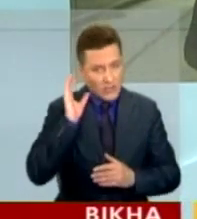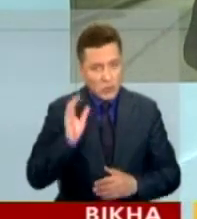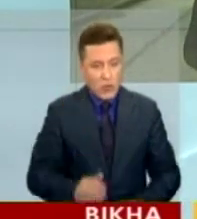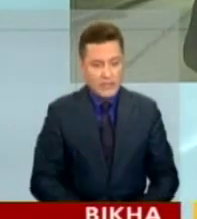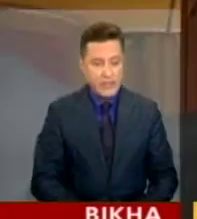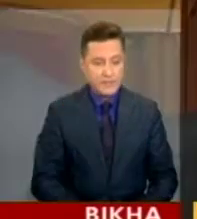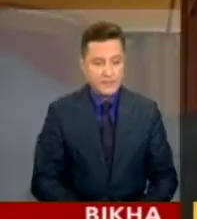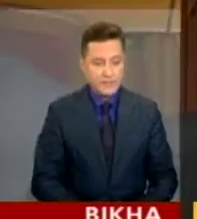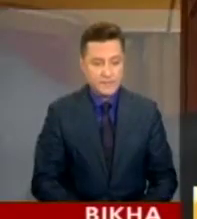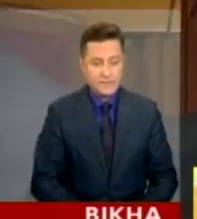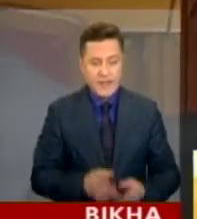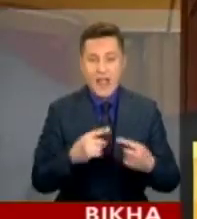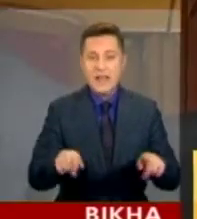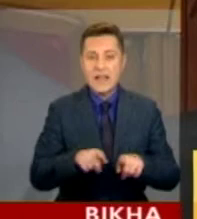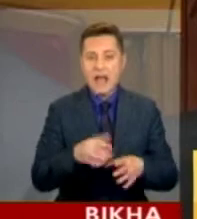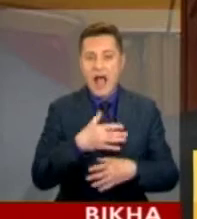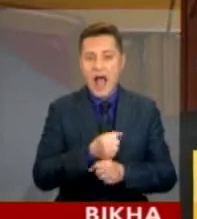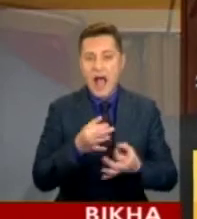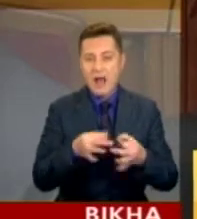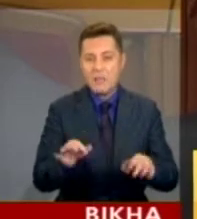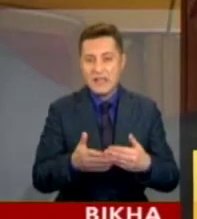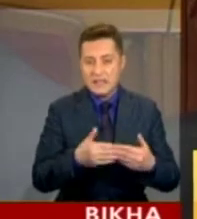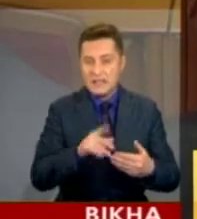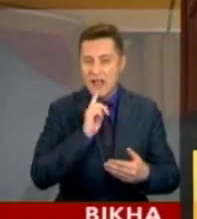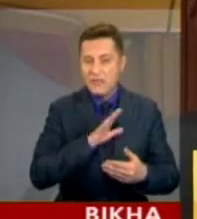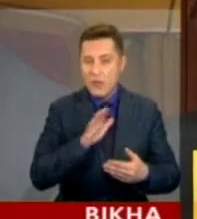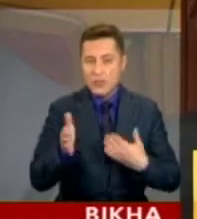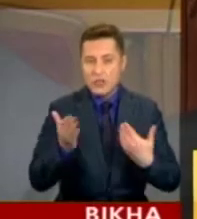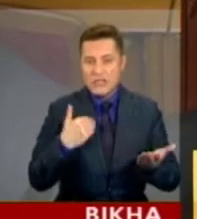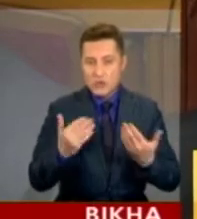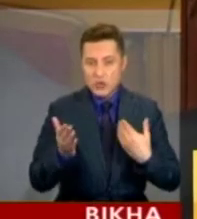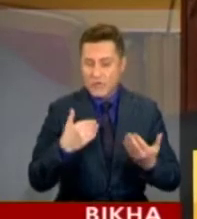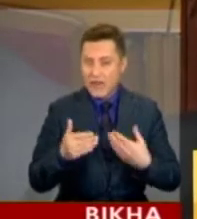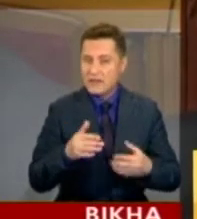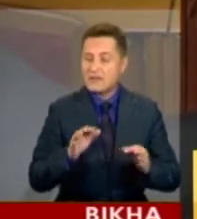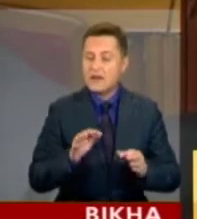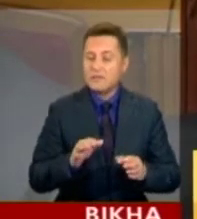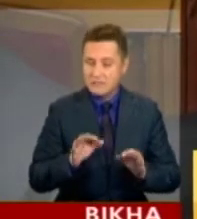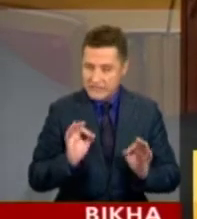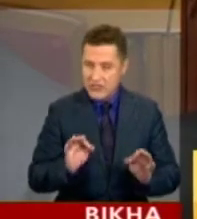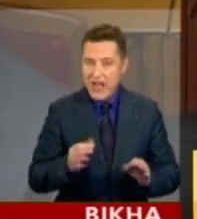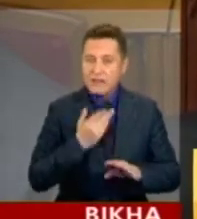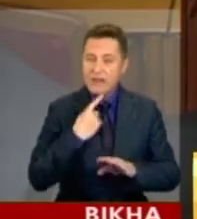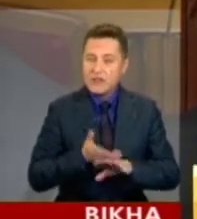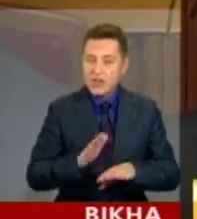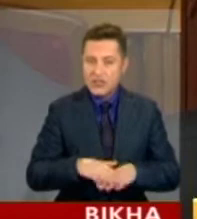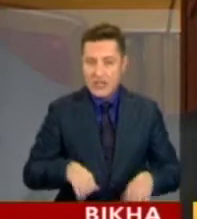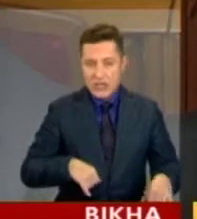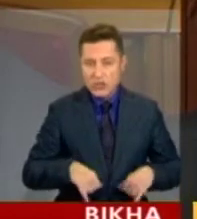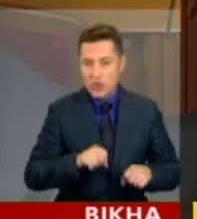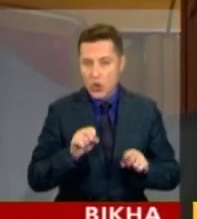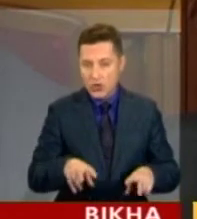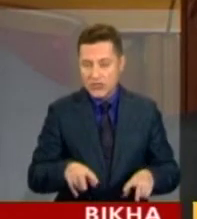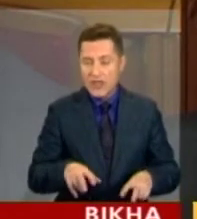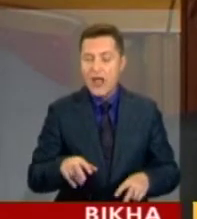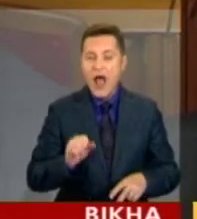мову. Така амністія не буде стосуватися, звичайно, тяжких злочинів, але по всім